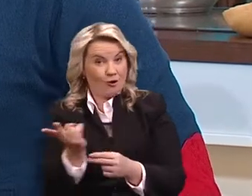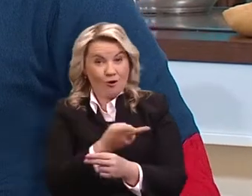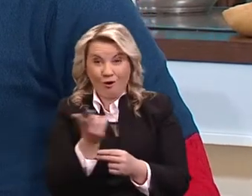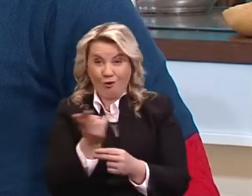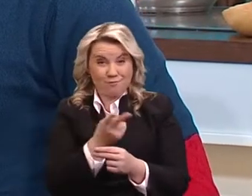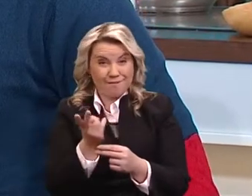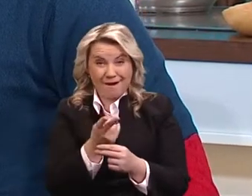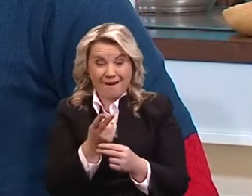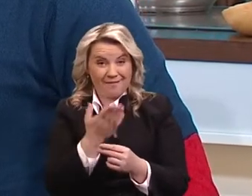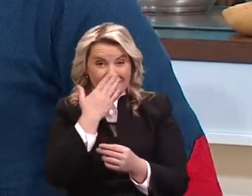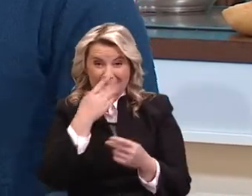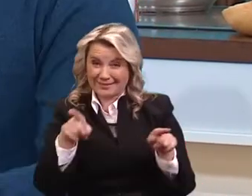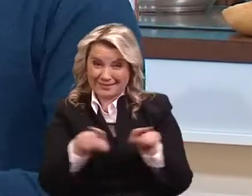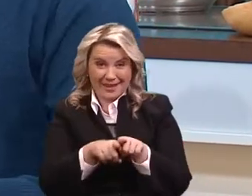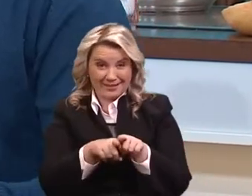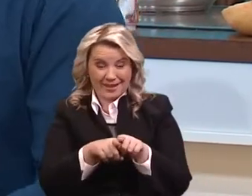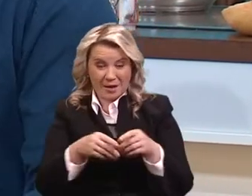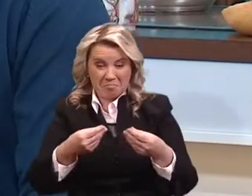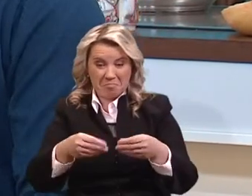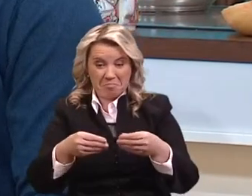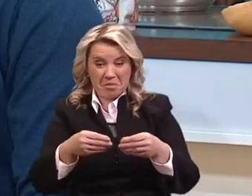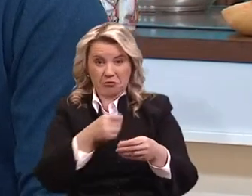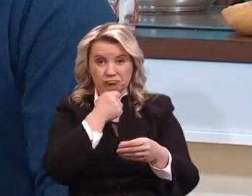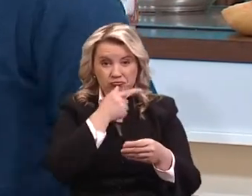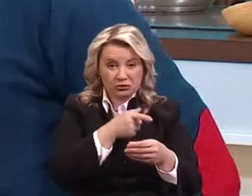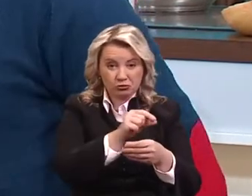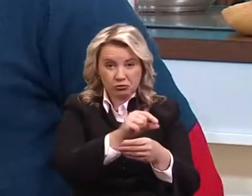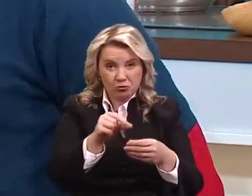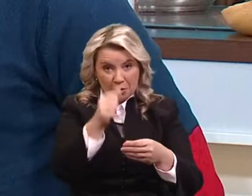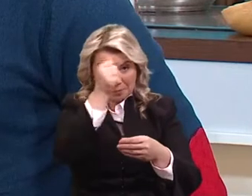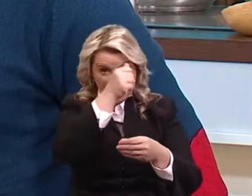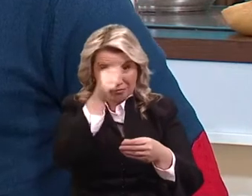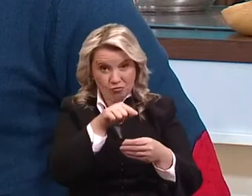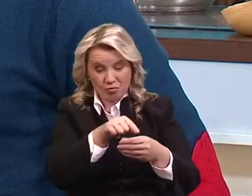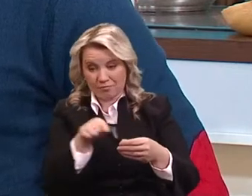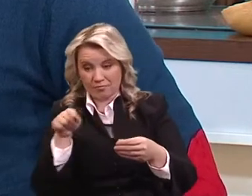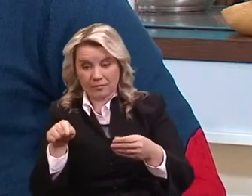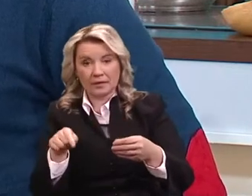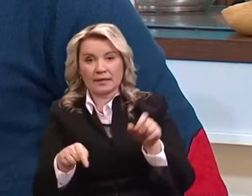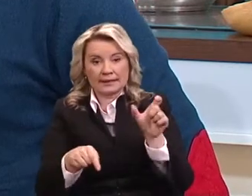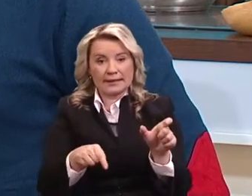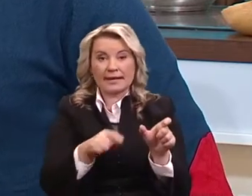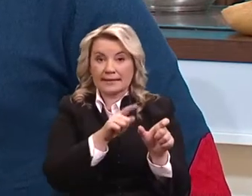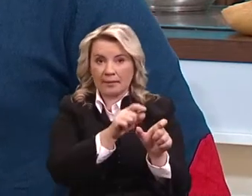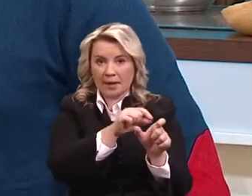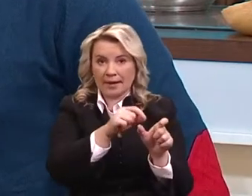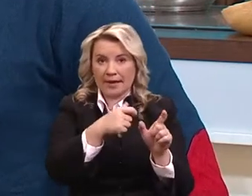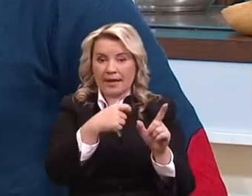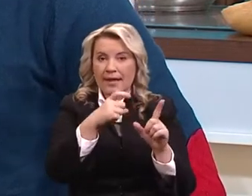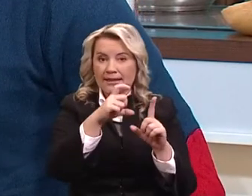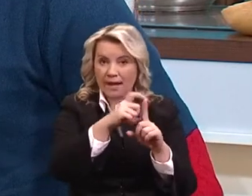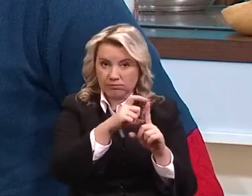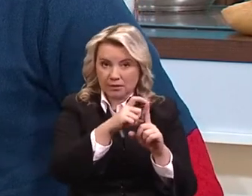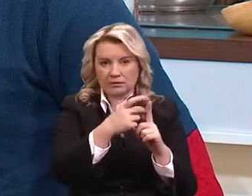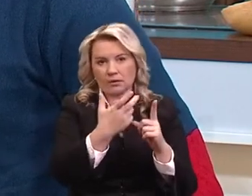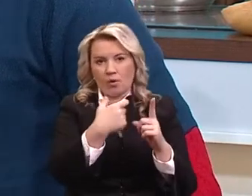Plastová věc přesně peněžence. Tak, plastová věc s čísilkem, se jménem. Na některých z nich bude napsané debit, na některých kredit, ale pozor, jsou i edice, na kterých